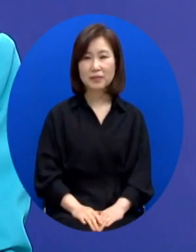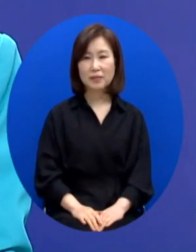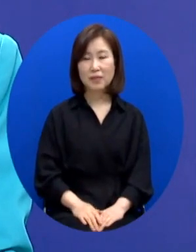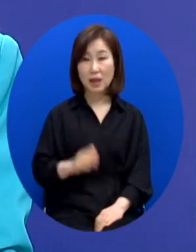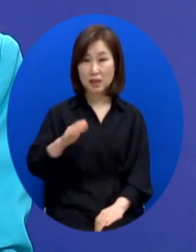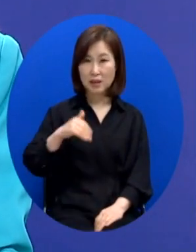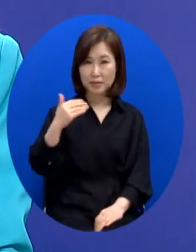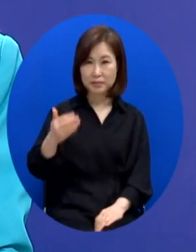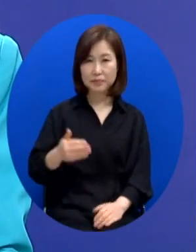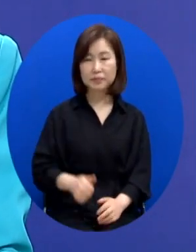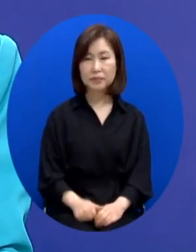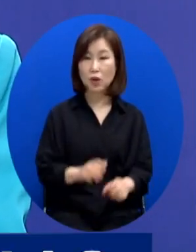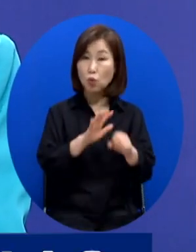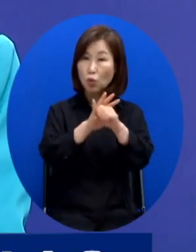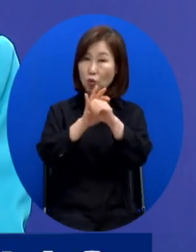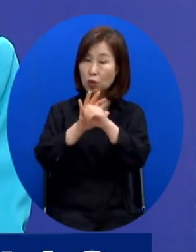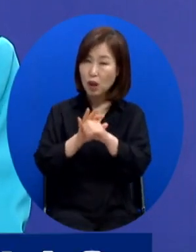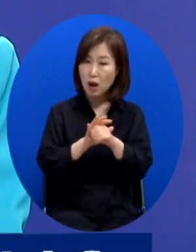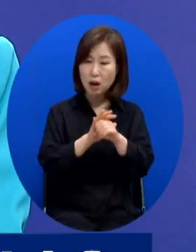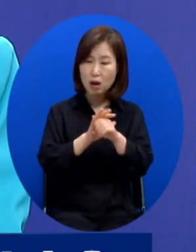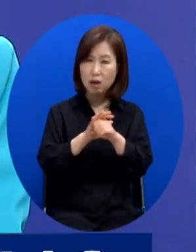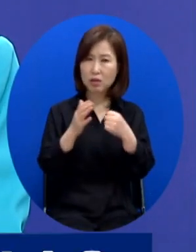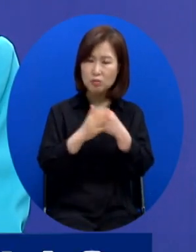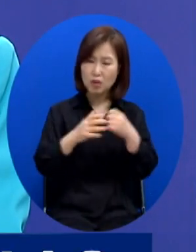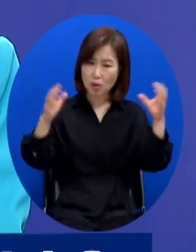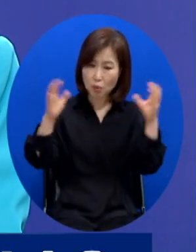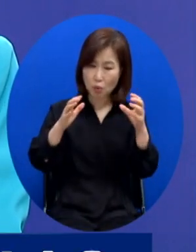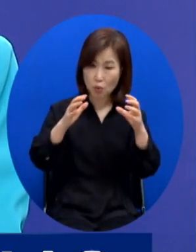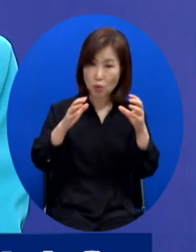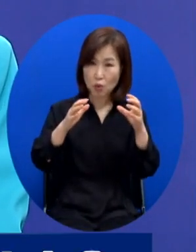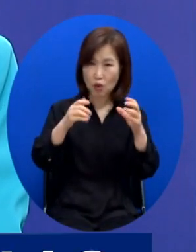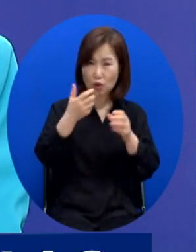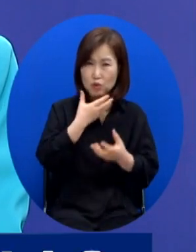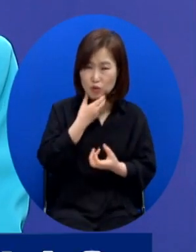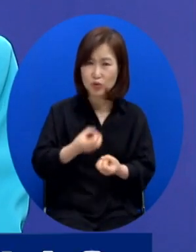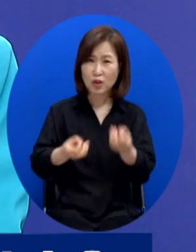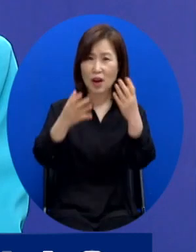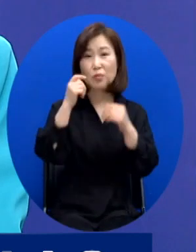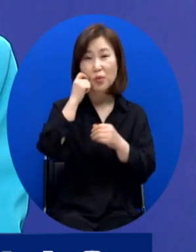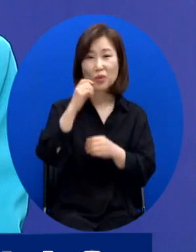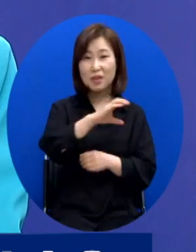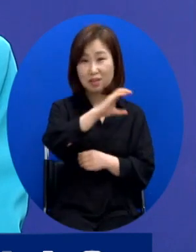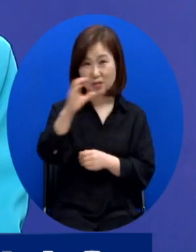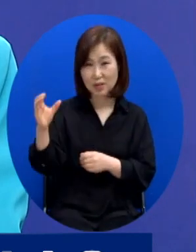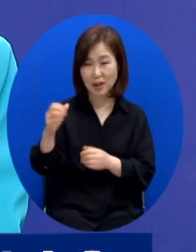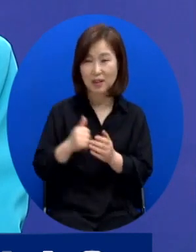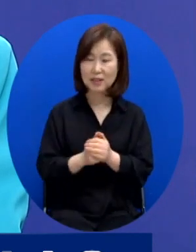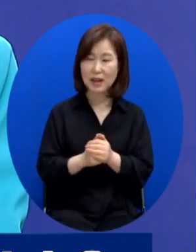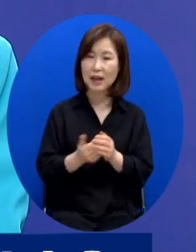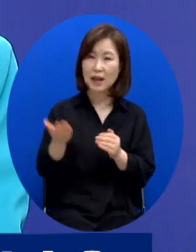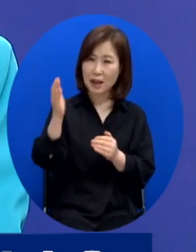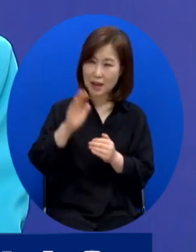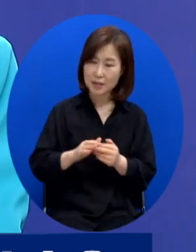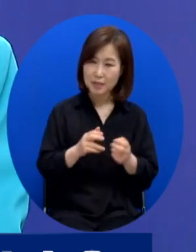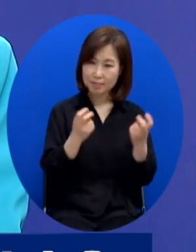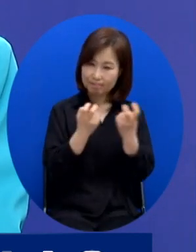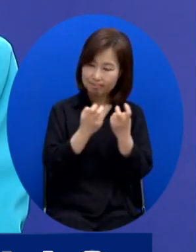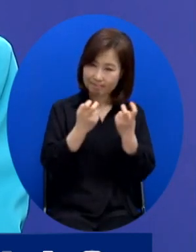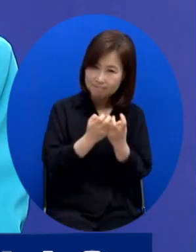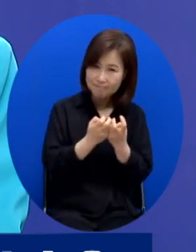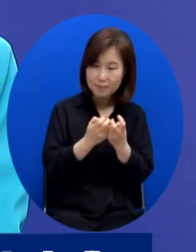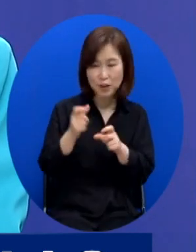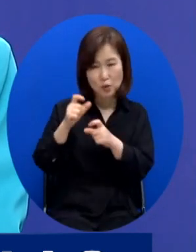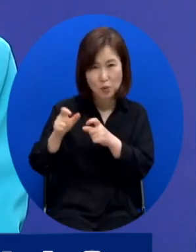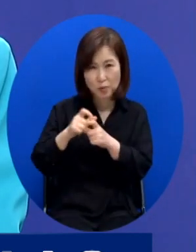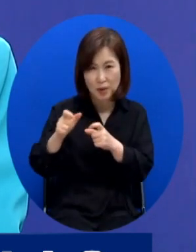다음 소식입니다. 코로나19로 모여서 성탄을 축하할 수 없는 상황이었지만 한국교회는 다양한 방법으로 예수님의 탄생을